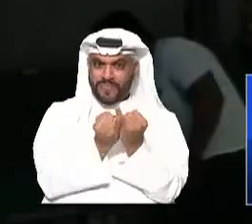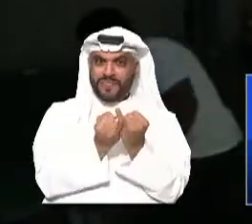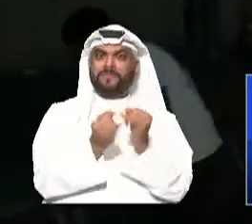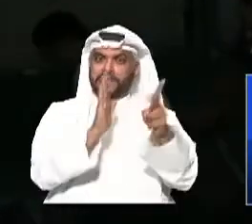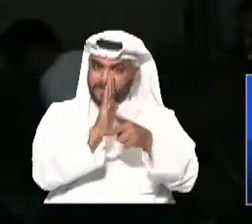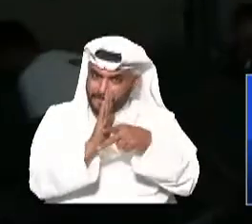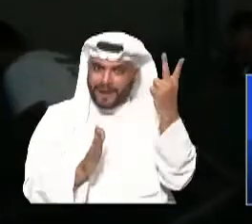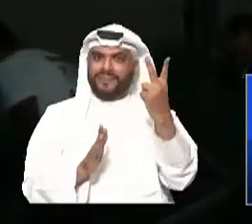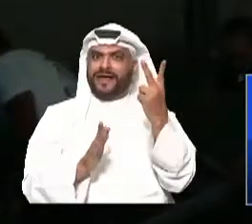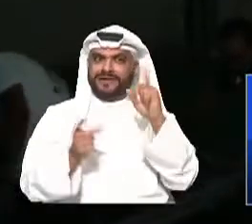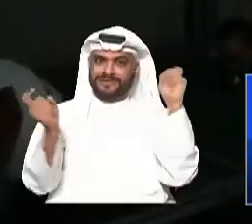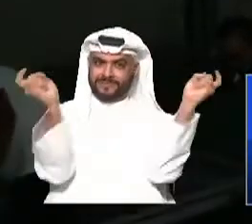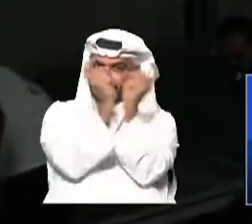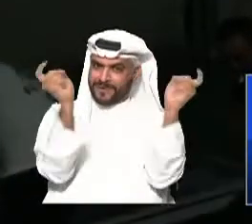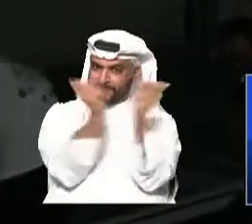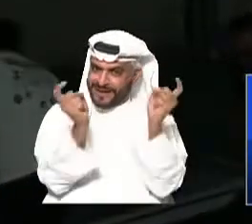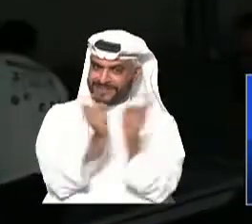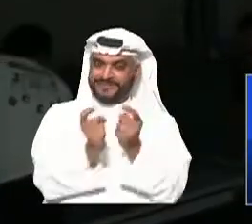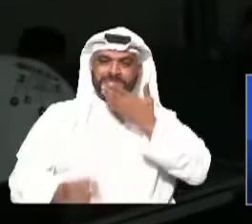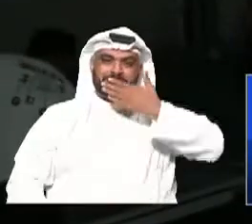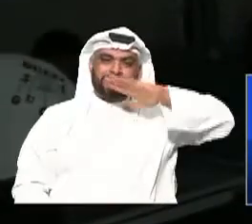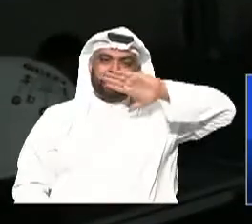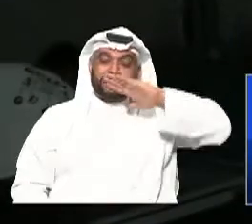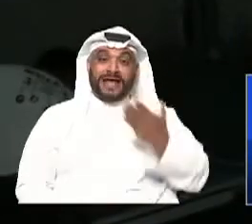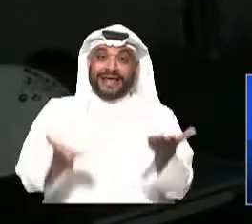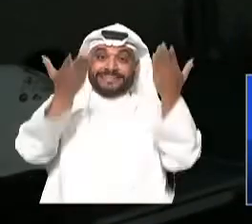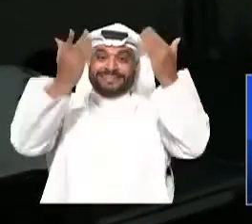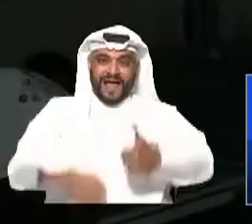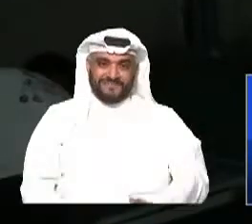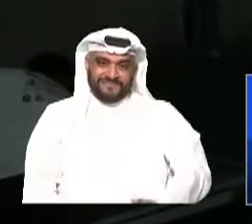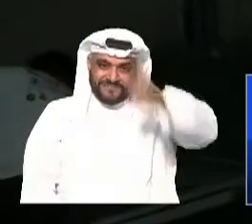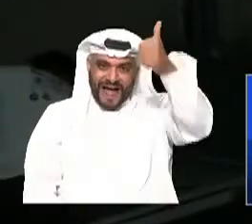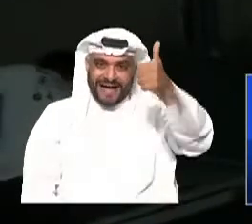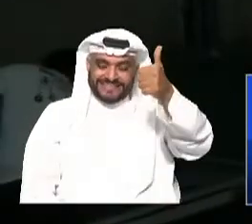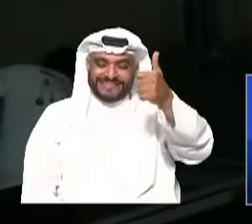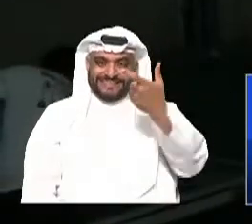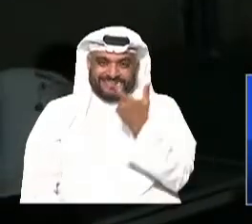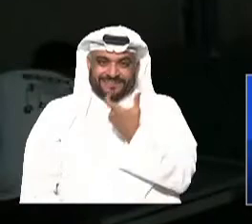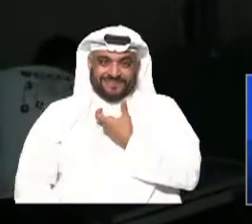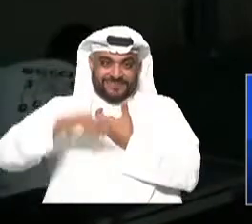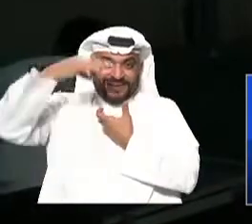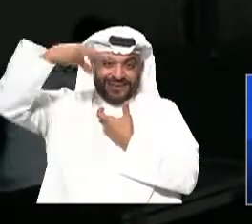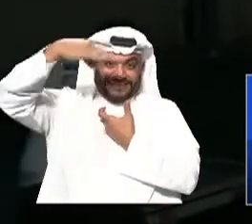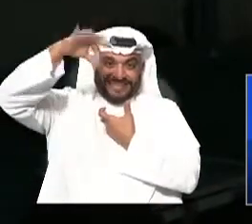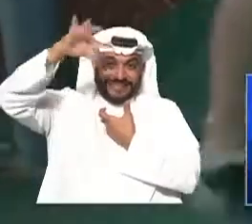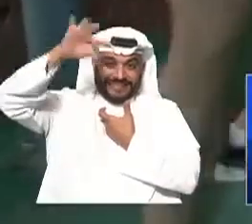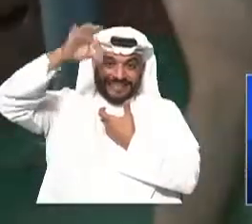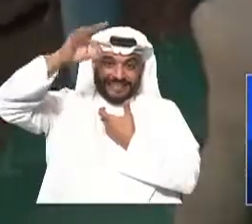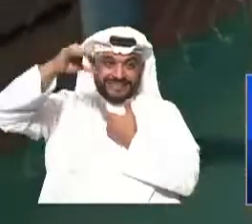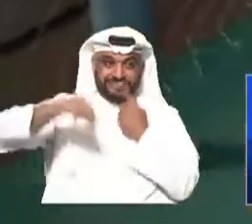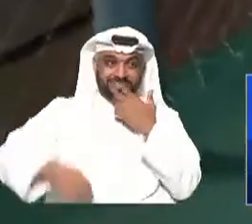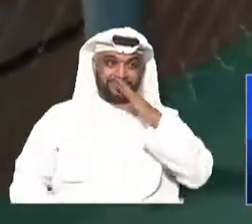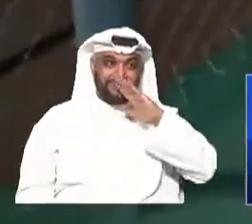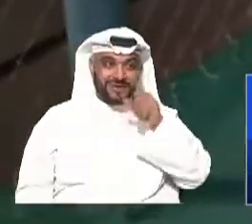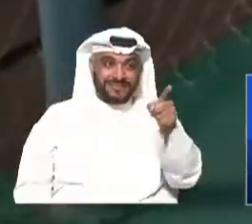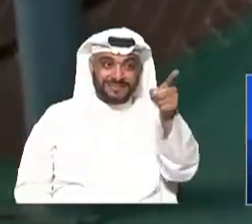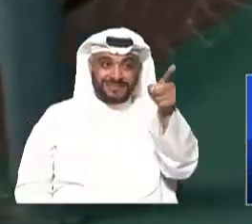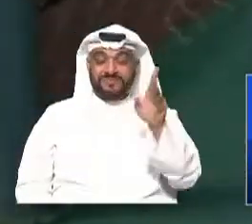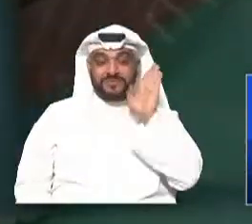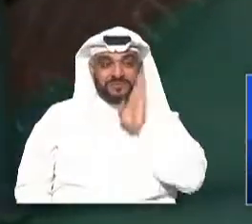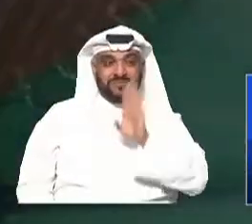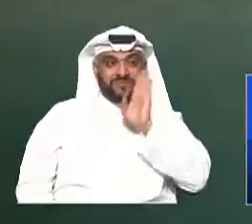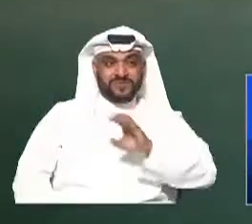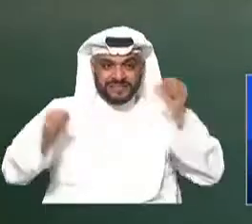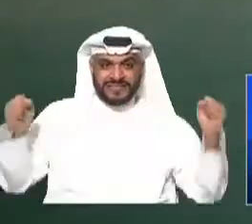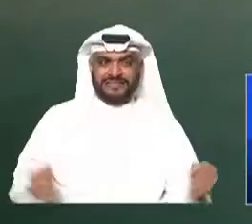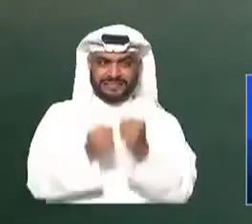ثاني اللي هو الإيفنت هذا اللي لعبنا فيه، ولله الحمد الله رزقني بالفوز، وفوق هذا أعطوني المين إيفنت يعني الحدث الرئيسي، فأنا كنت الحدث الرئيسي للإيفنت